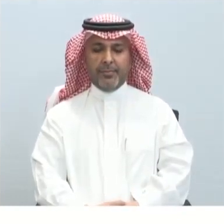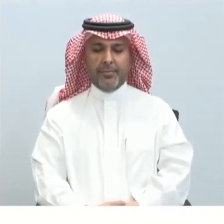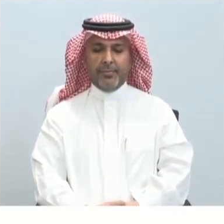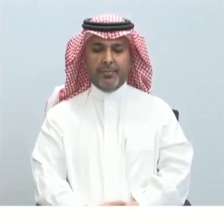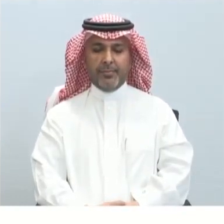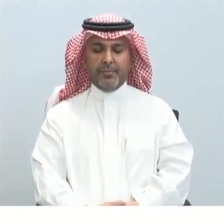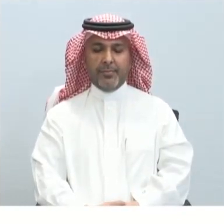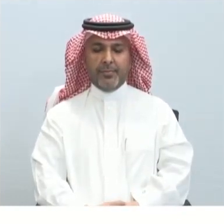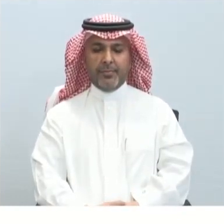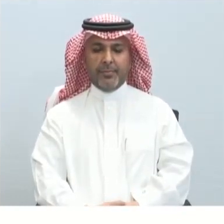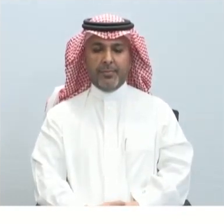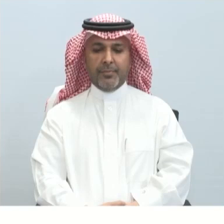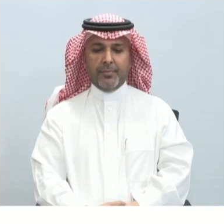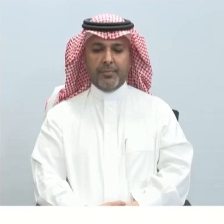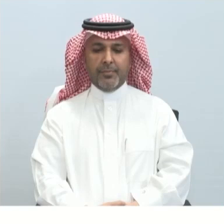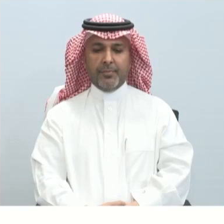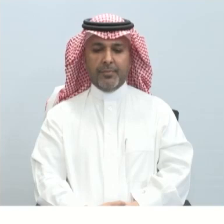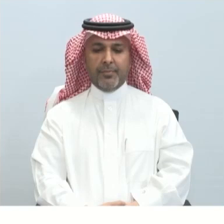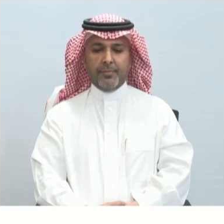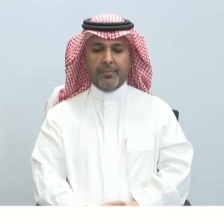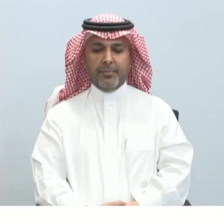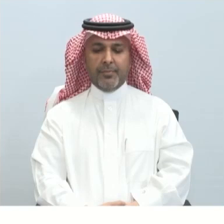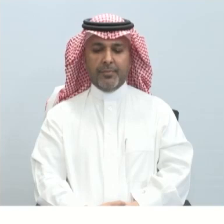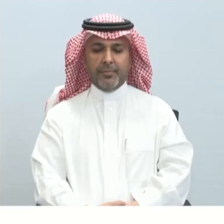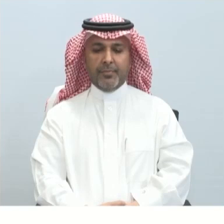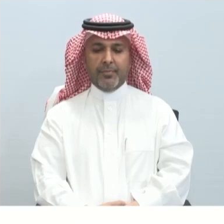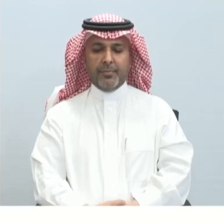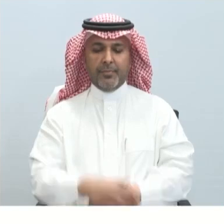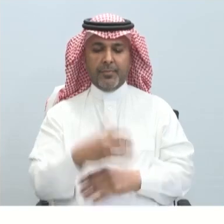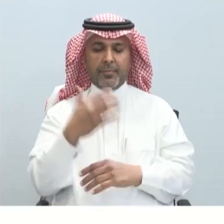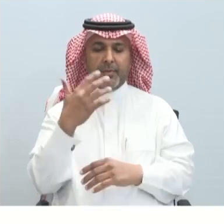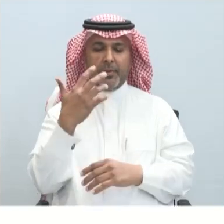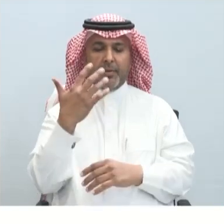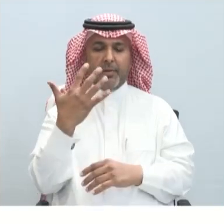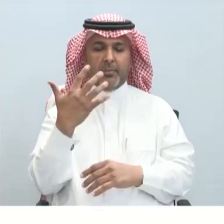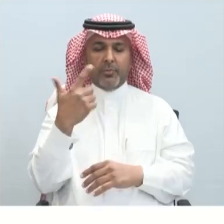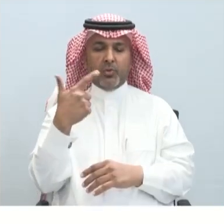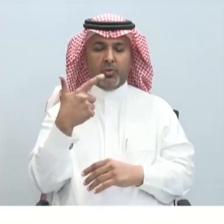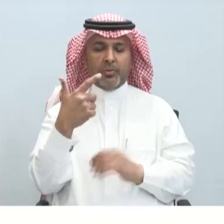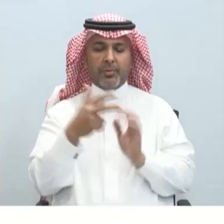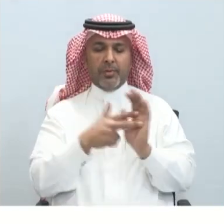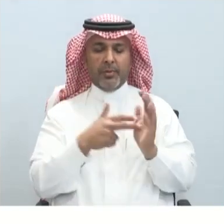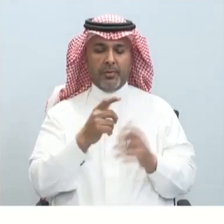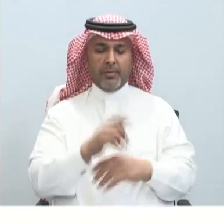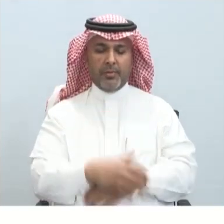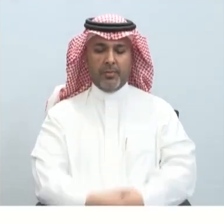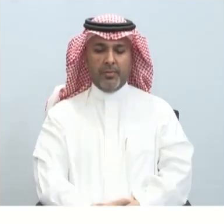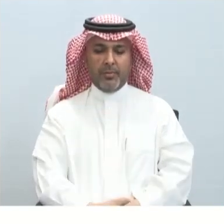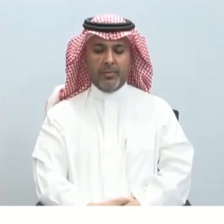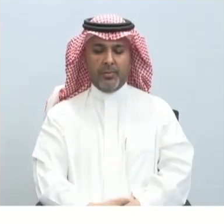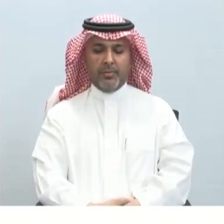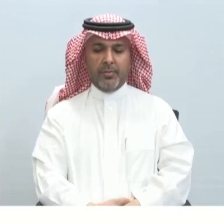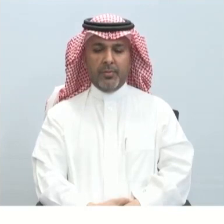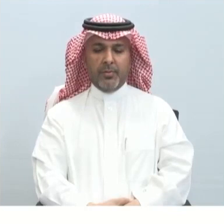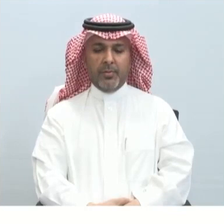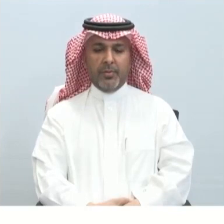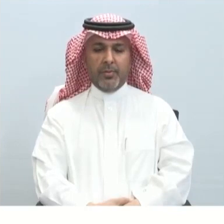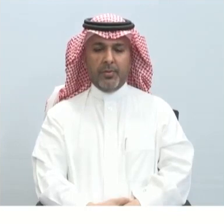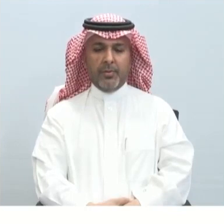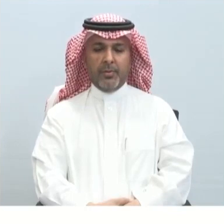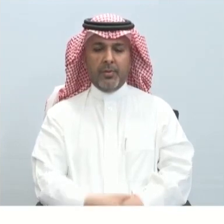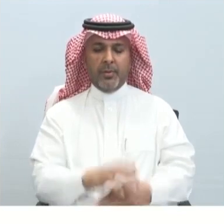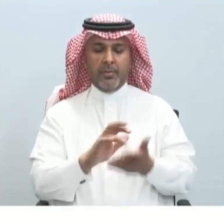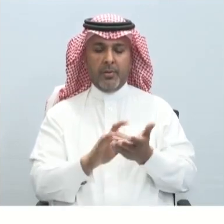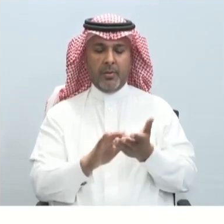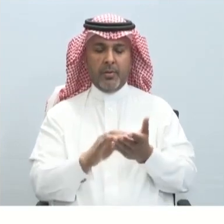ضرب اللي هو ساين 75 درجه لهذا الشكل نستخدم